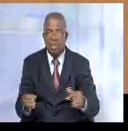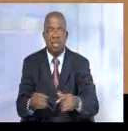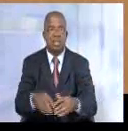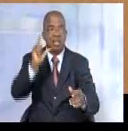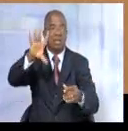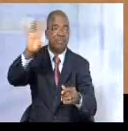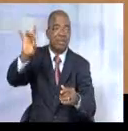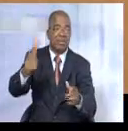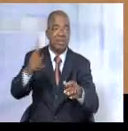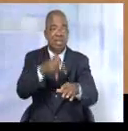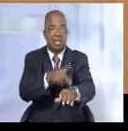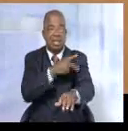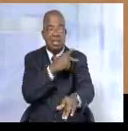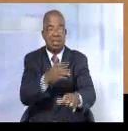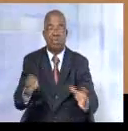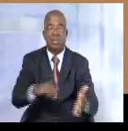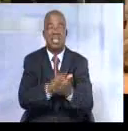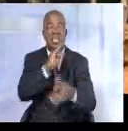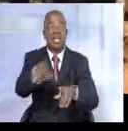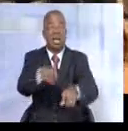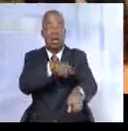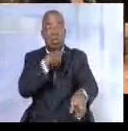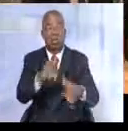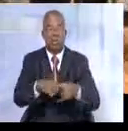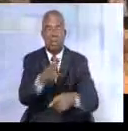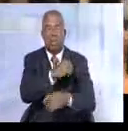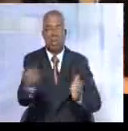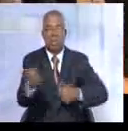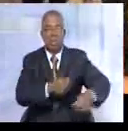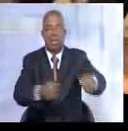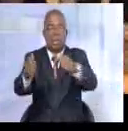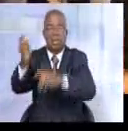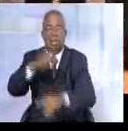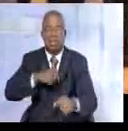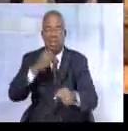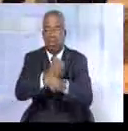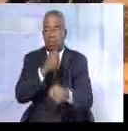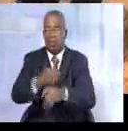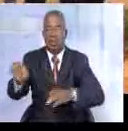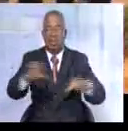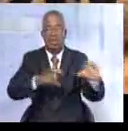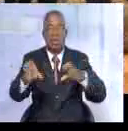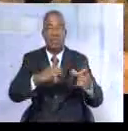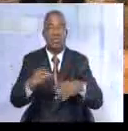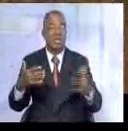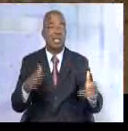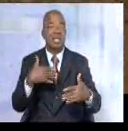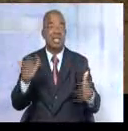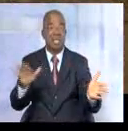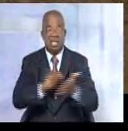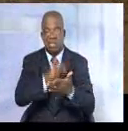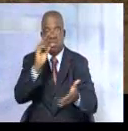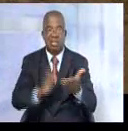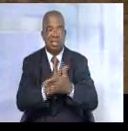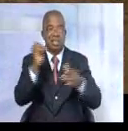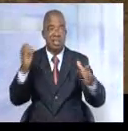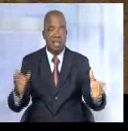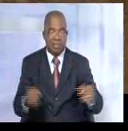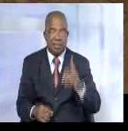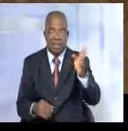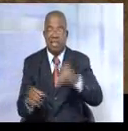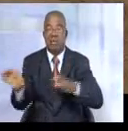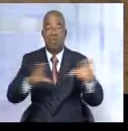km longueur de l'autoroute. Les ouvrages déjà réalisés se concentrent sur le tronçon hors de la zone urbaine, long d'environ